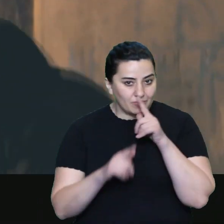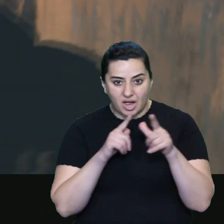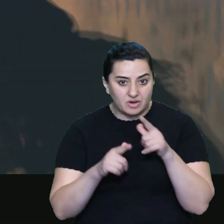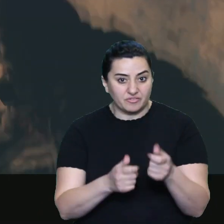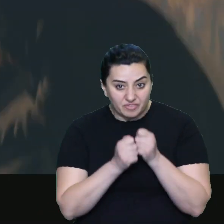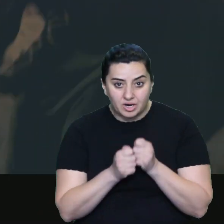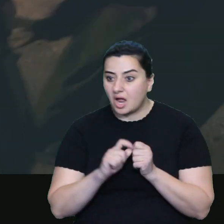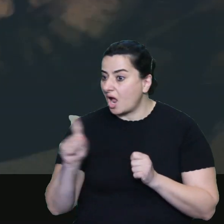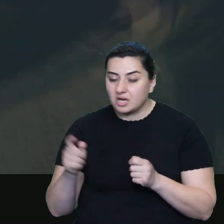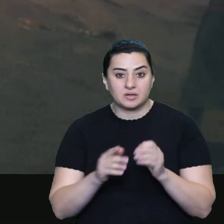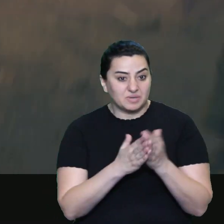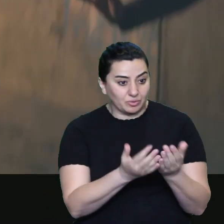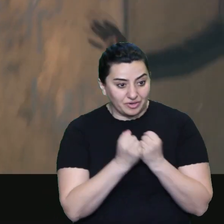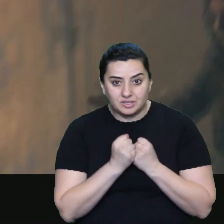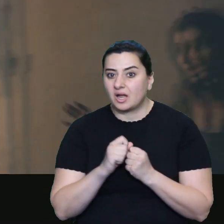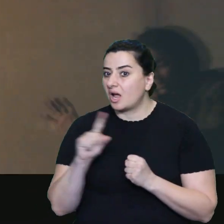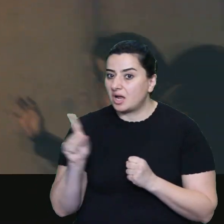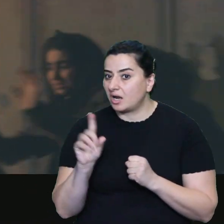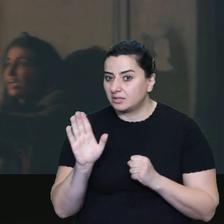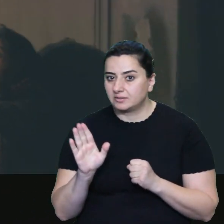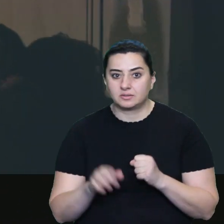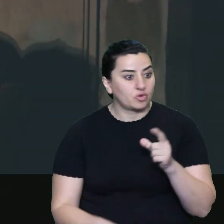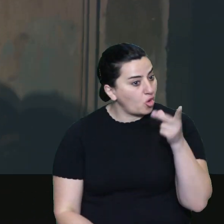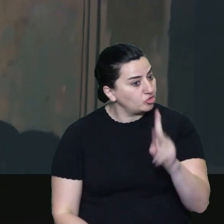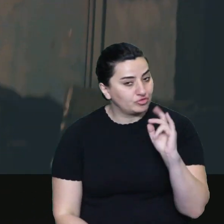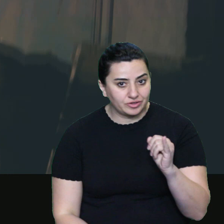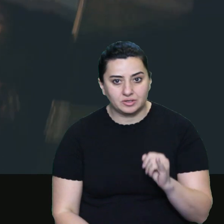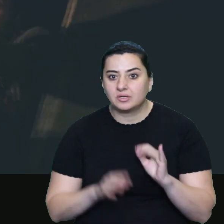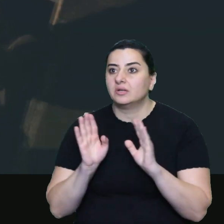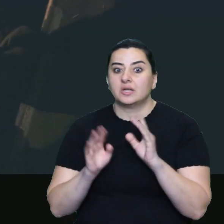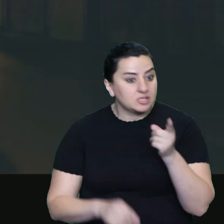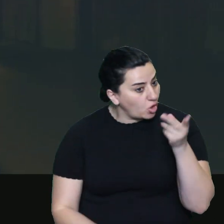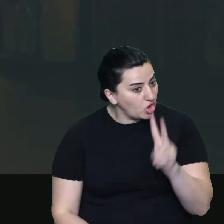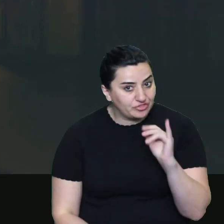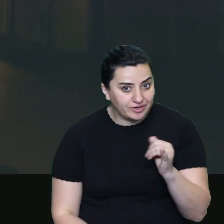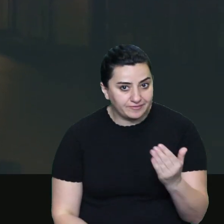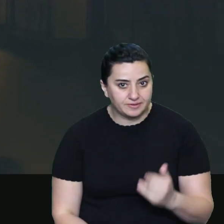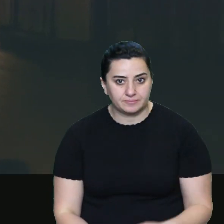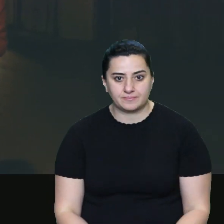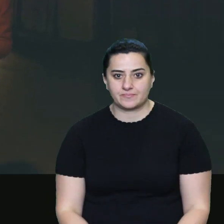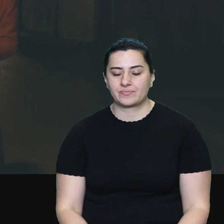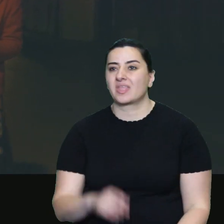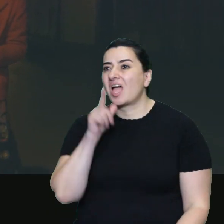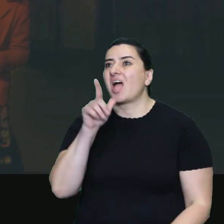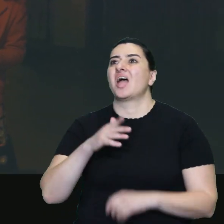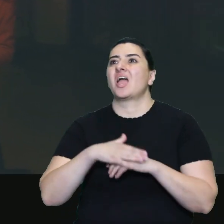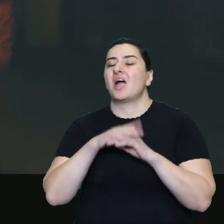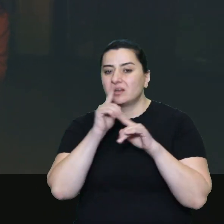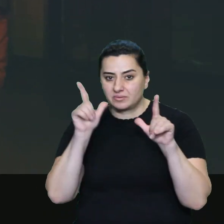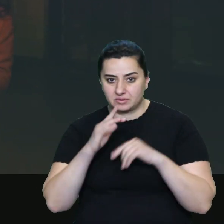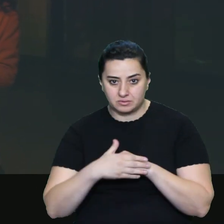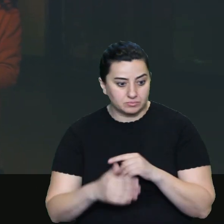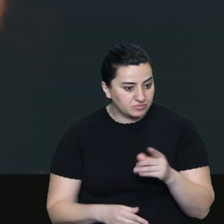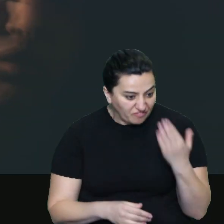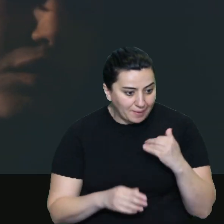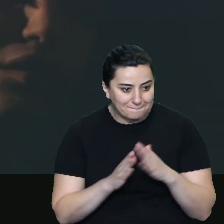Ver şunu. Ver pasaportu, ver. Öldürürüm seni, öldürürüm. Öldürürüm ben seni. Ana, ver şu pasaportu. Miro gördü.